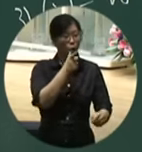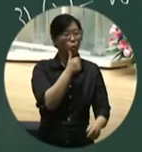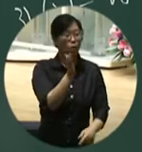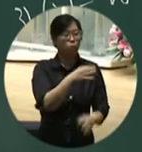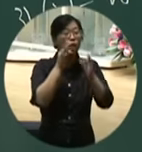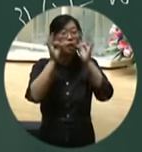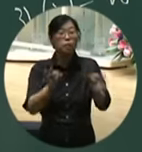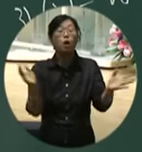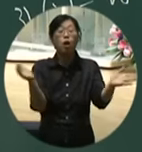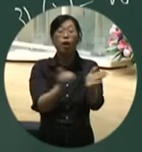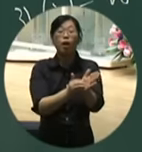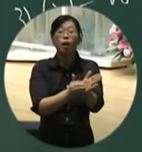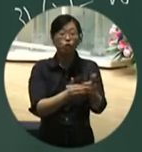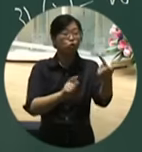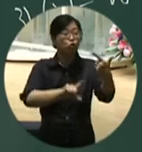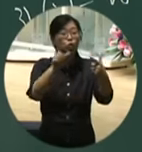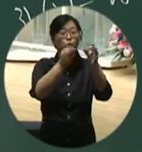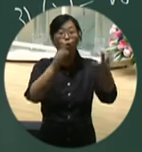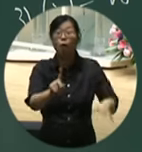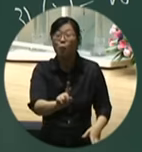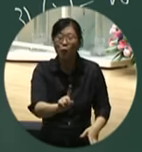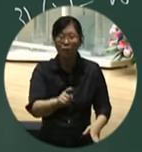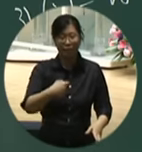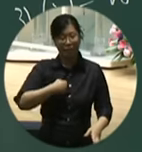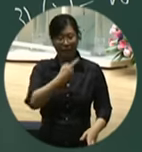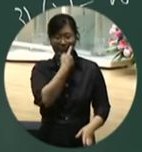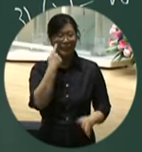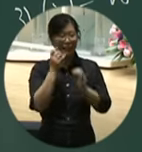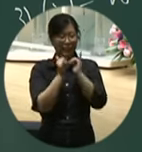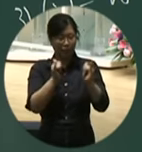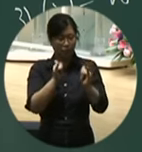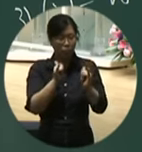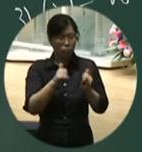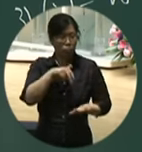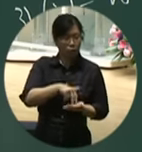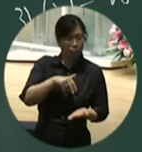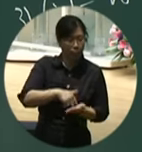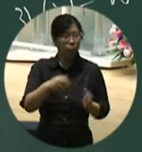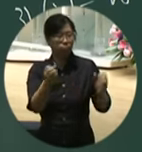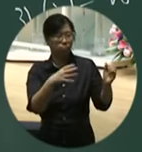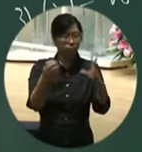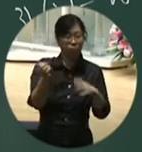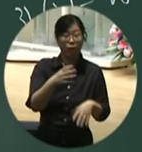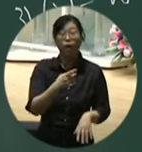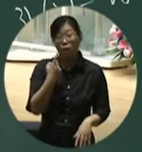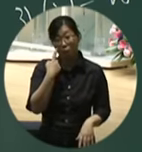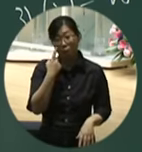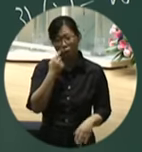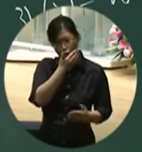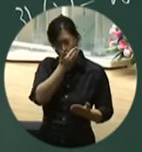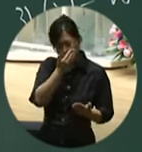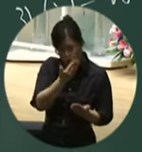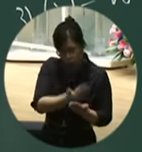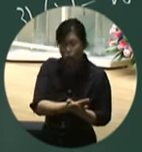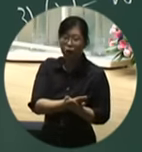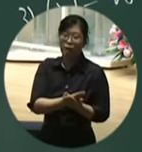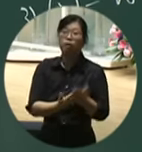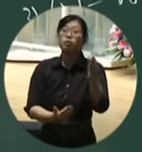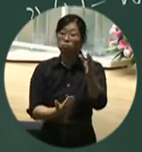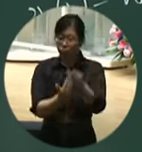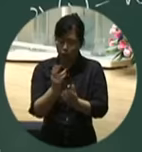of witnesses. 앞으로 여러분 통해 귀중한 일이 일어나게 될 것입니다. Because in the future, very precious things will happen through you. 여러분